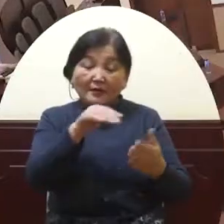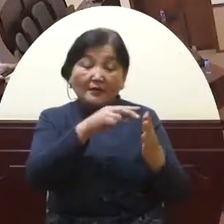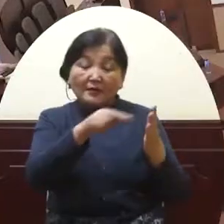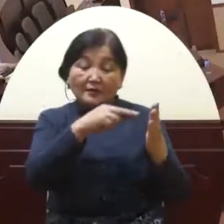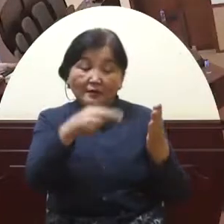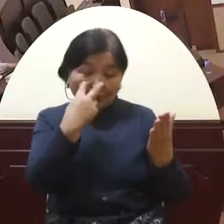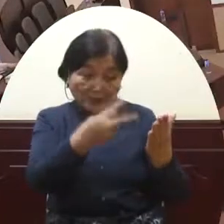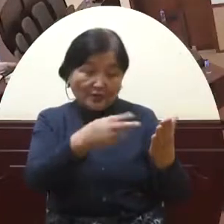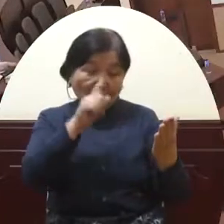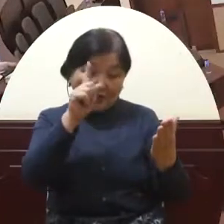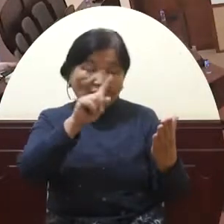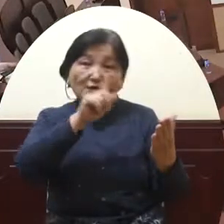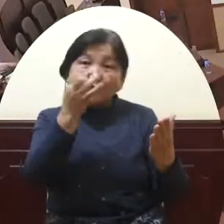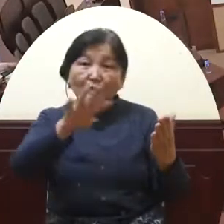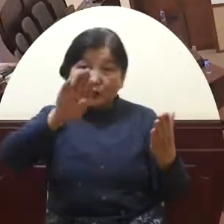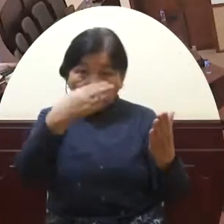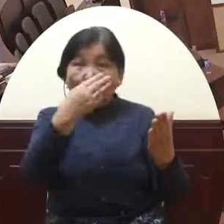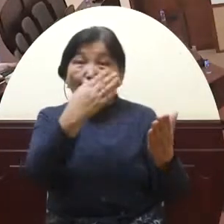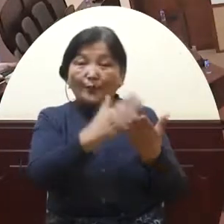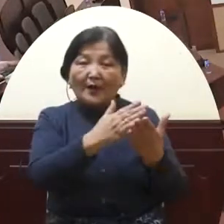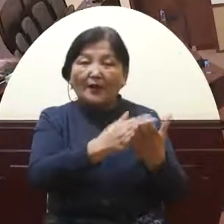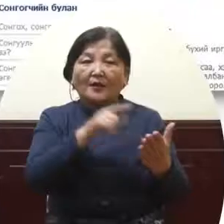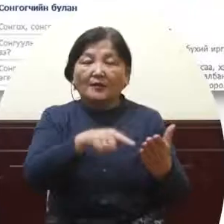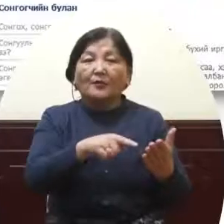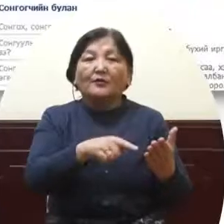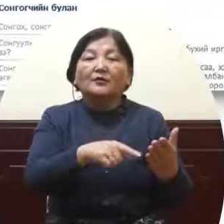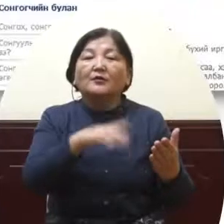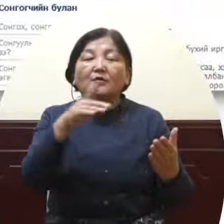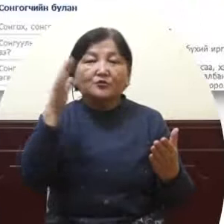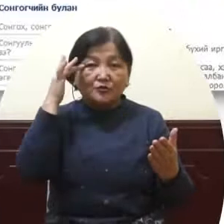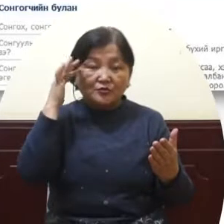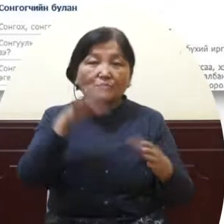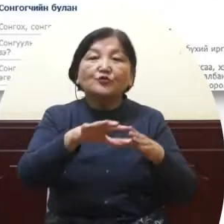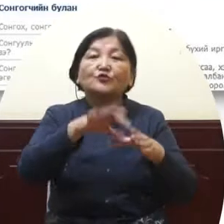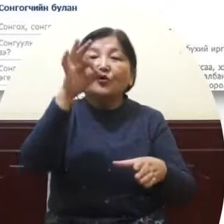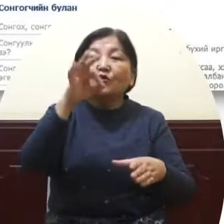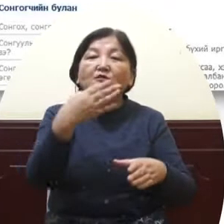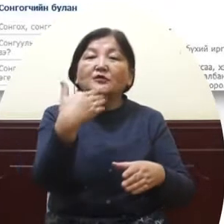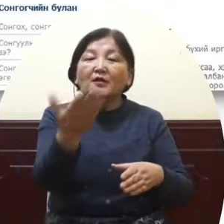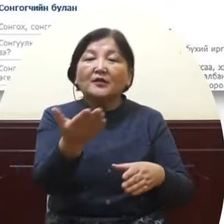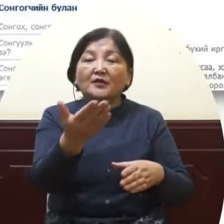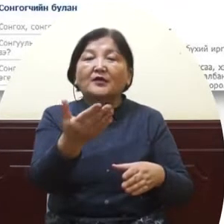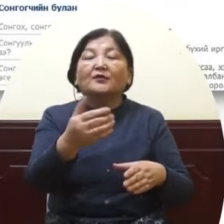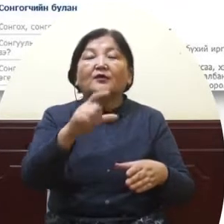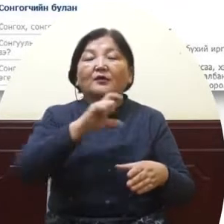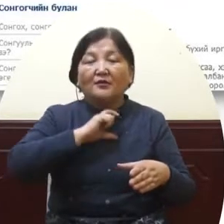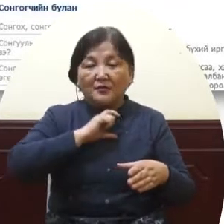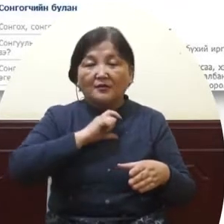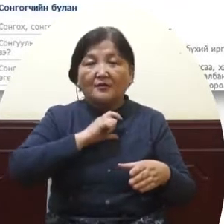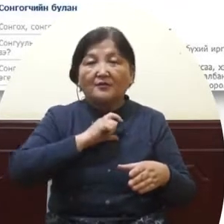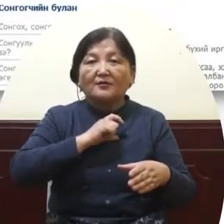Энэ сонгогч таны хөндлөнгийн нөлөөлөлгүйгээр хүсэл зоригоо илэрхийлэх. Сонгогч ямар эрхтэй вэ гэдэг асуудал дээр бол